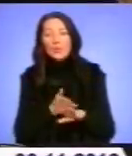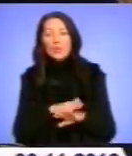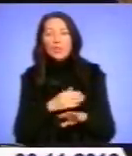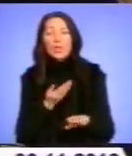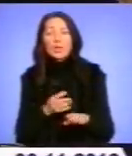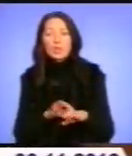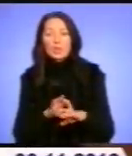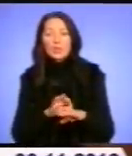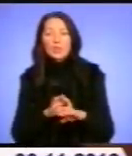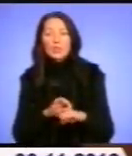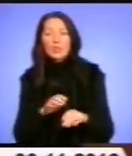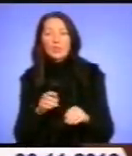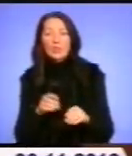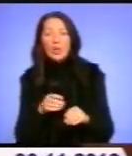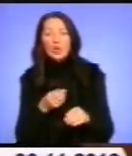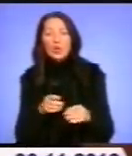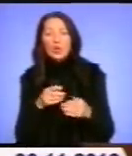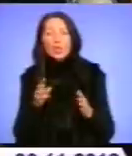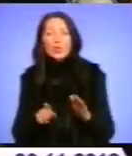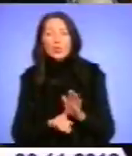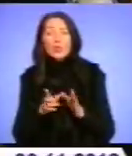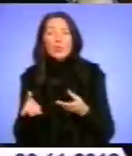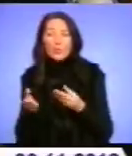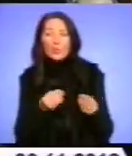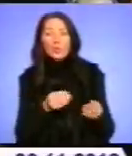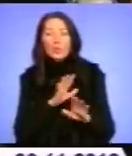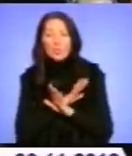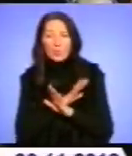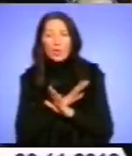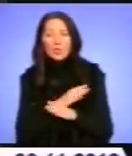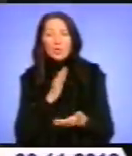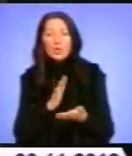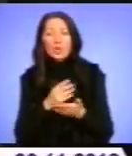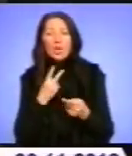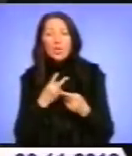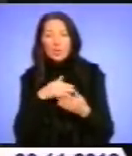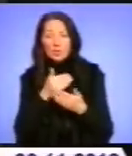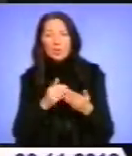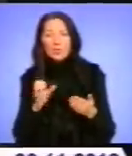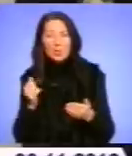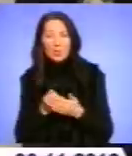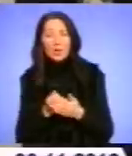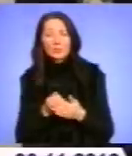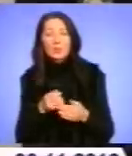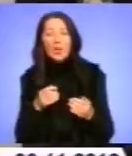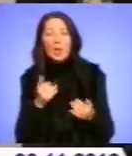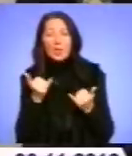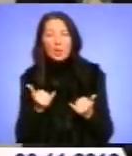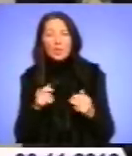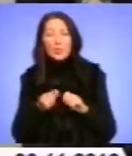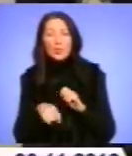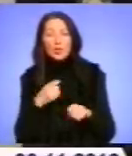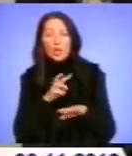смерть потерпілого. Стаття, за якою розпочато кримінальне провадження проти арештованого зловмисника. В даний час порушено кримінальну справу за